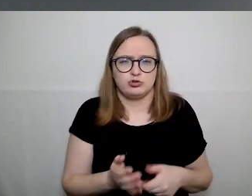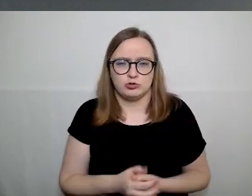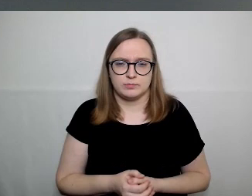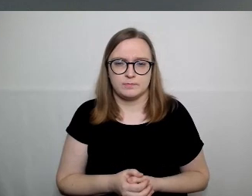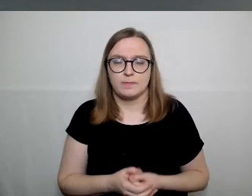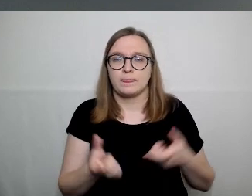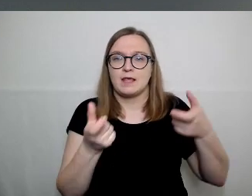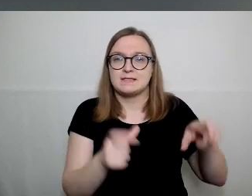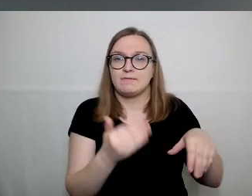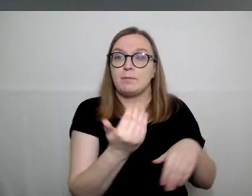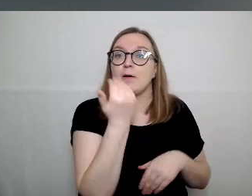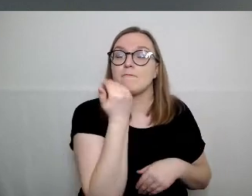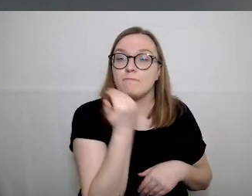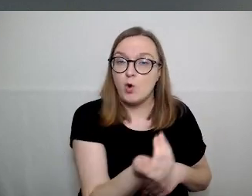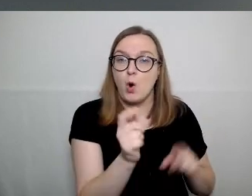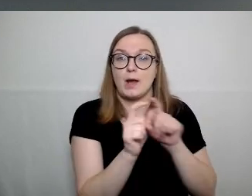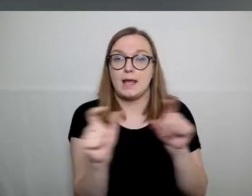Savivaldybės įmonių.